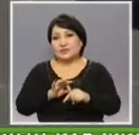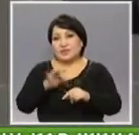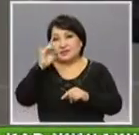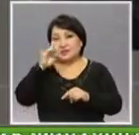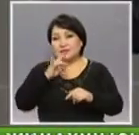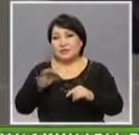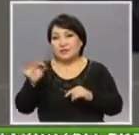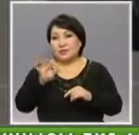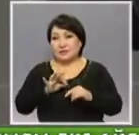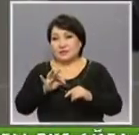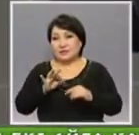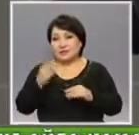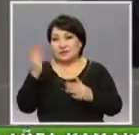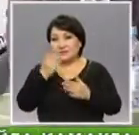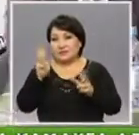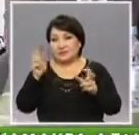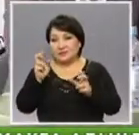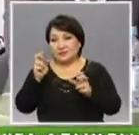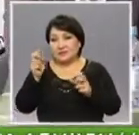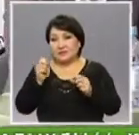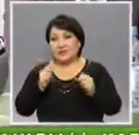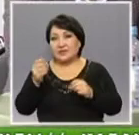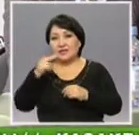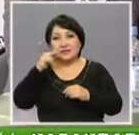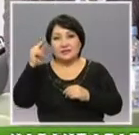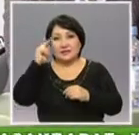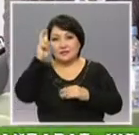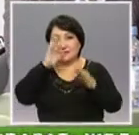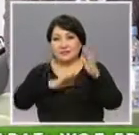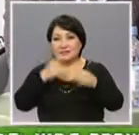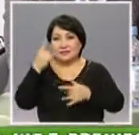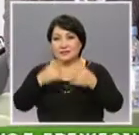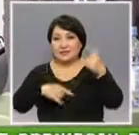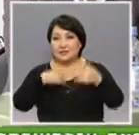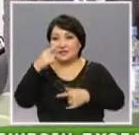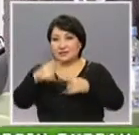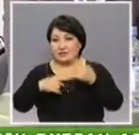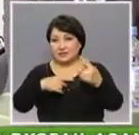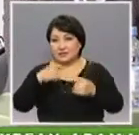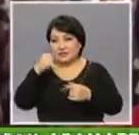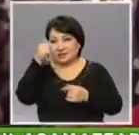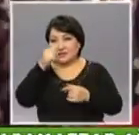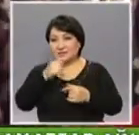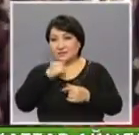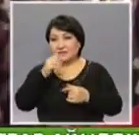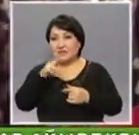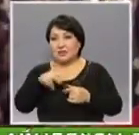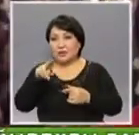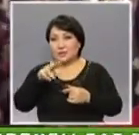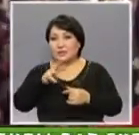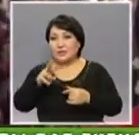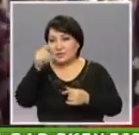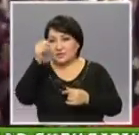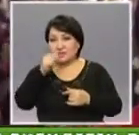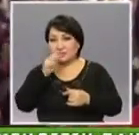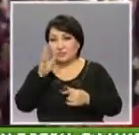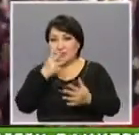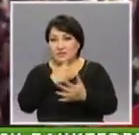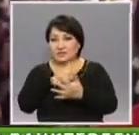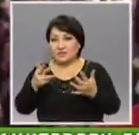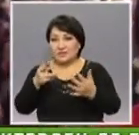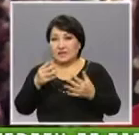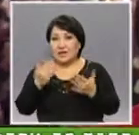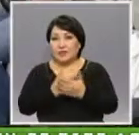туралы тырнақалды туынды аспанасты елінің телеарнасында келесі жылдың наурыз айында жол тартпақ. Бүгінде Қытайдың орталық ақпарат құралының